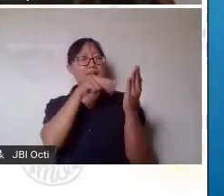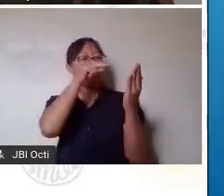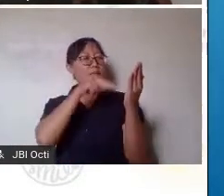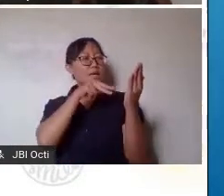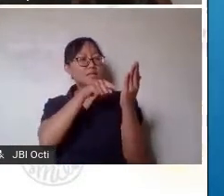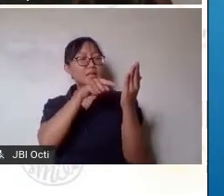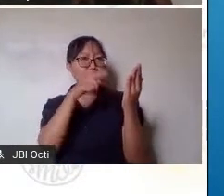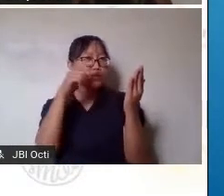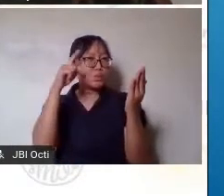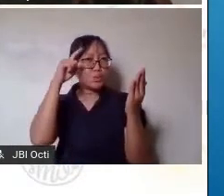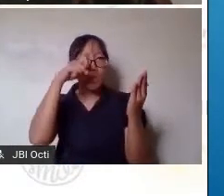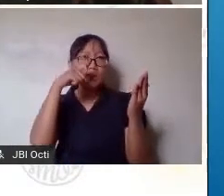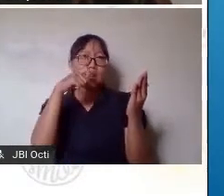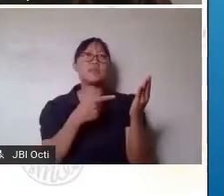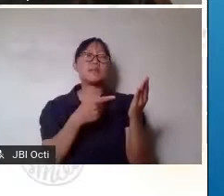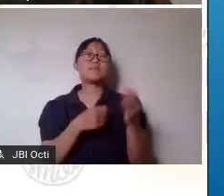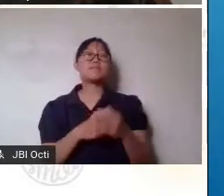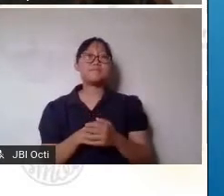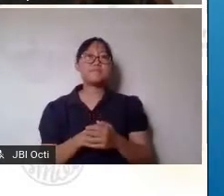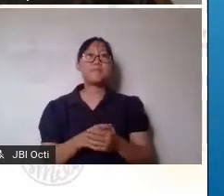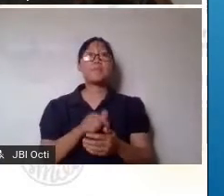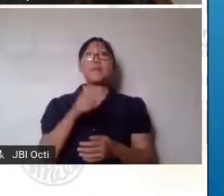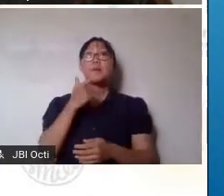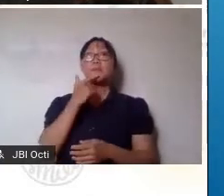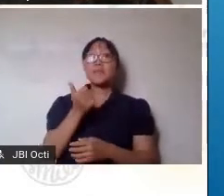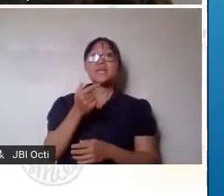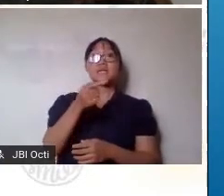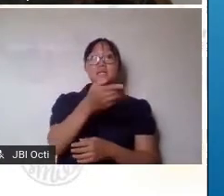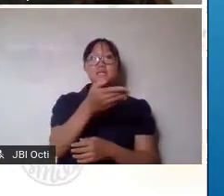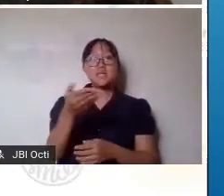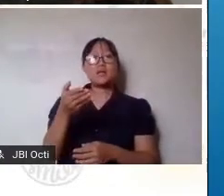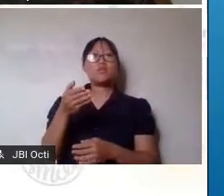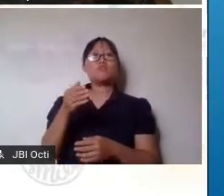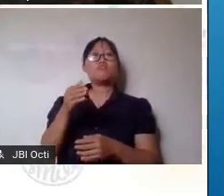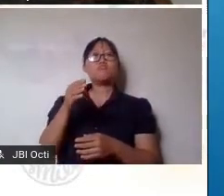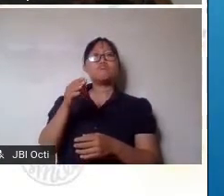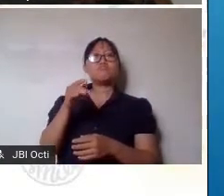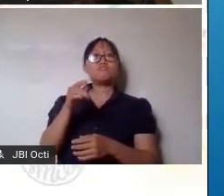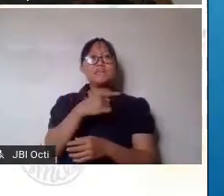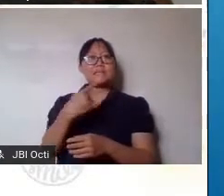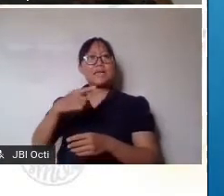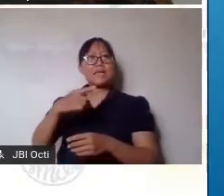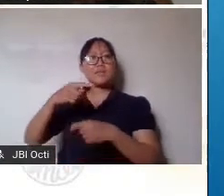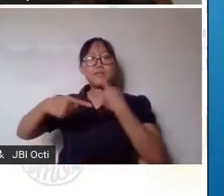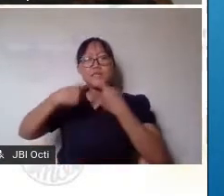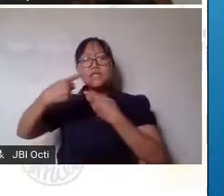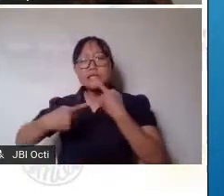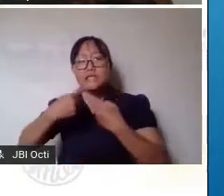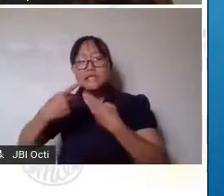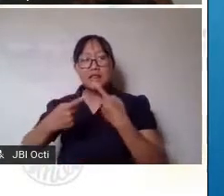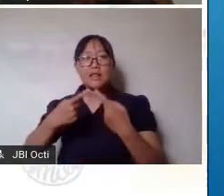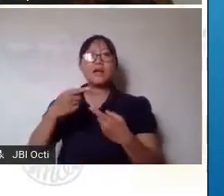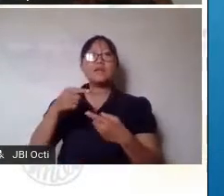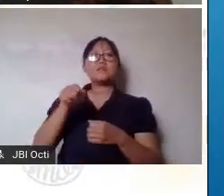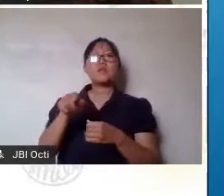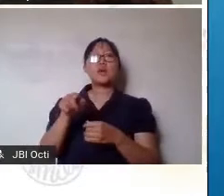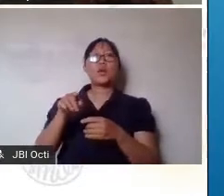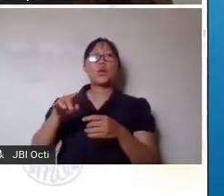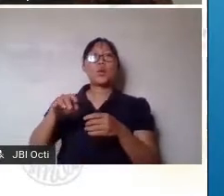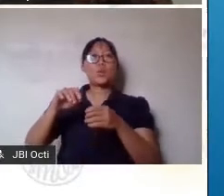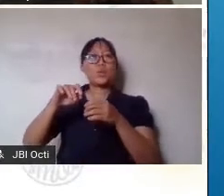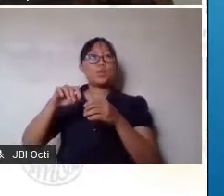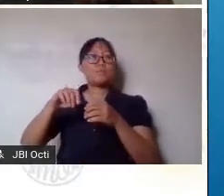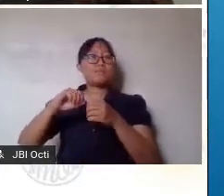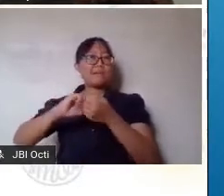karena nanti kalau kita bercerita kasus yang memang kesulitan belajarnya untuk kelompok